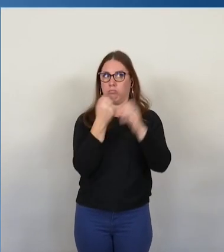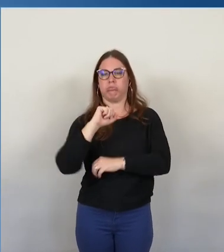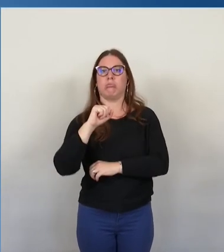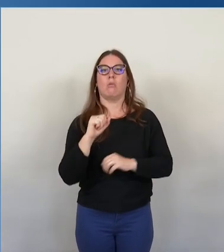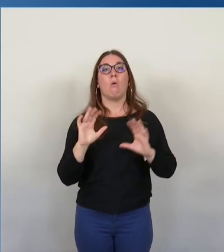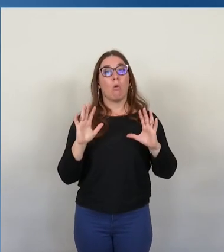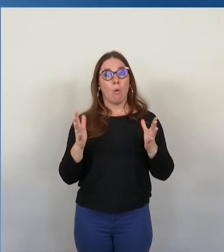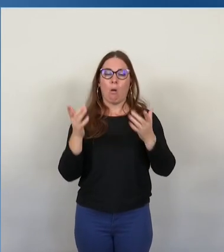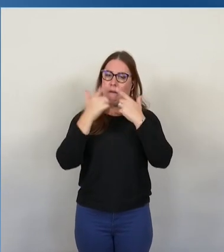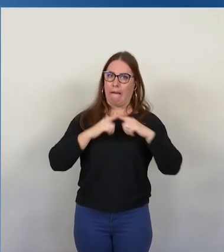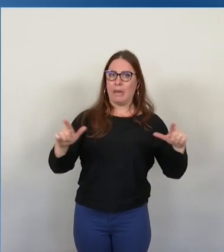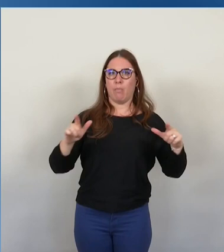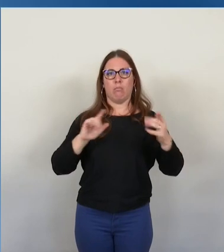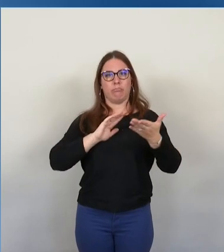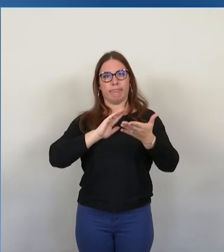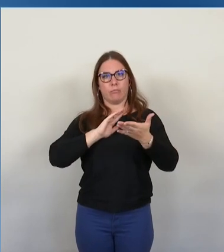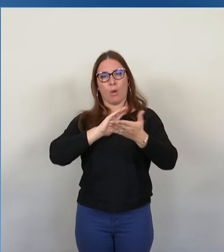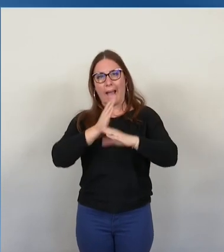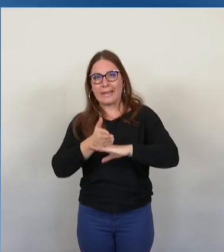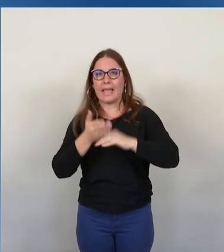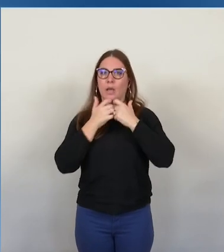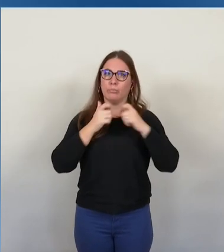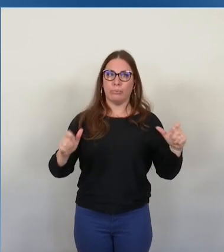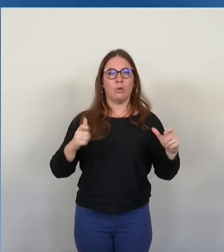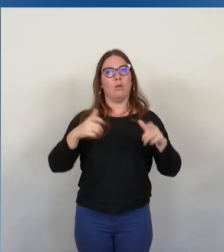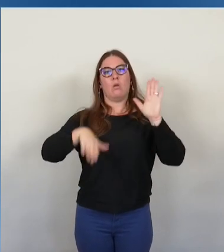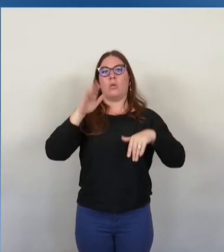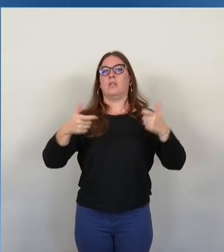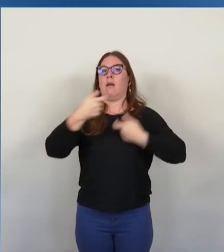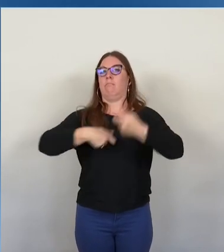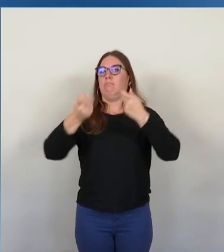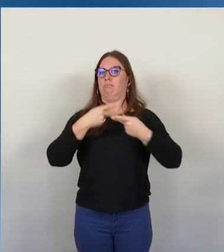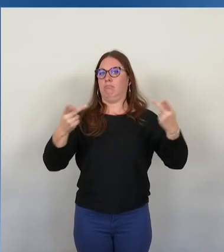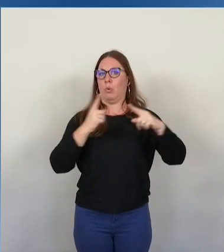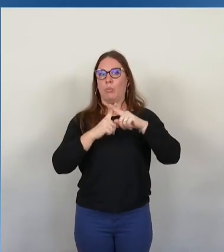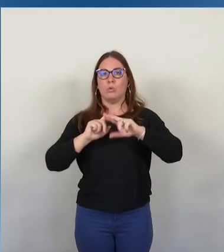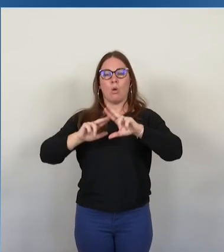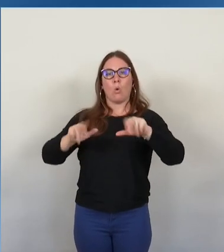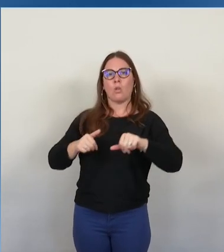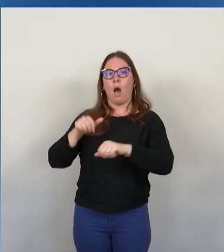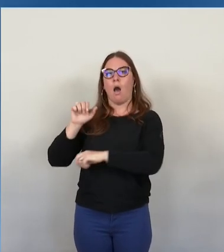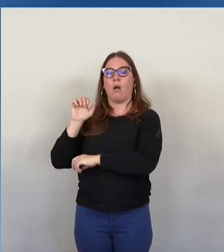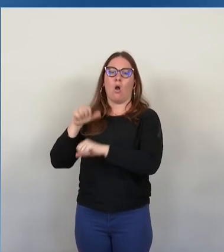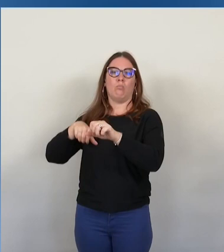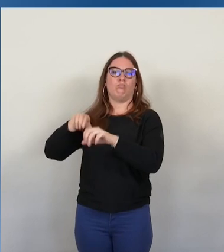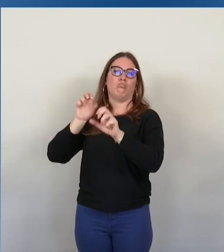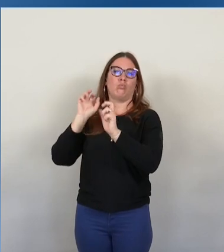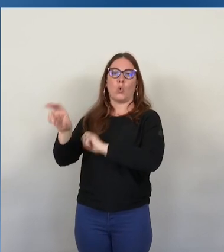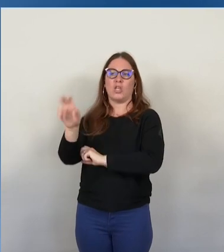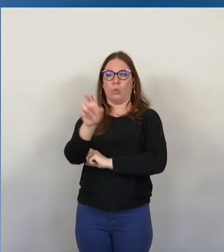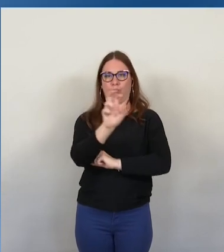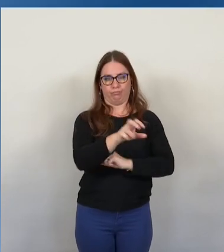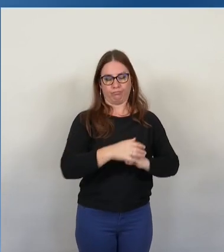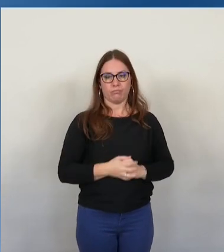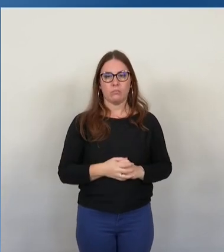garantir la liberté d'accès et l'égalité des candidats dans les marchés publics et les contrats de concession l'objectif Monsieur le Maire de se délit